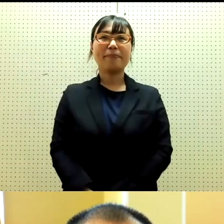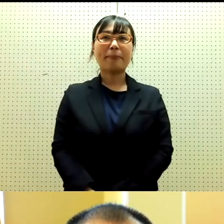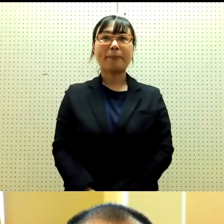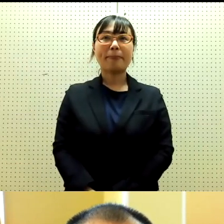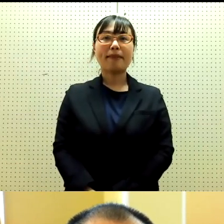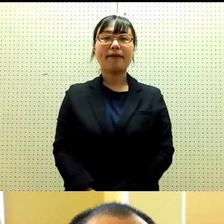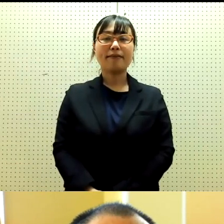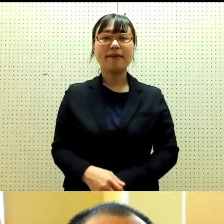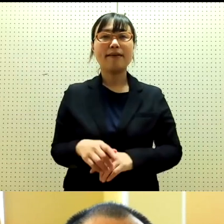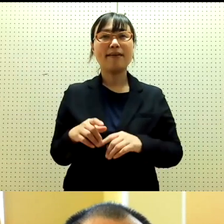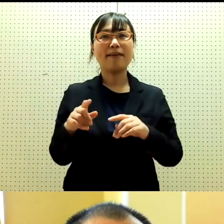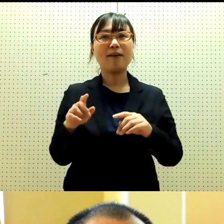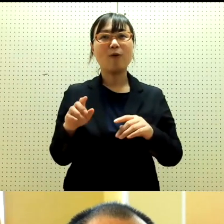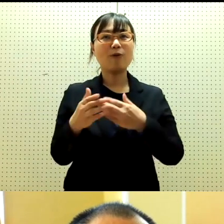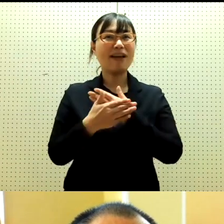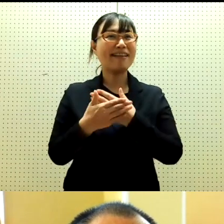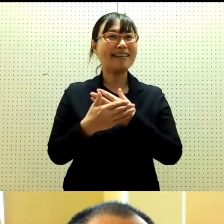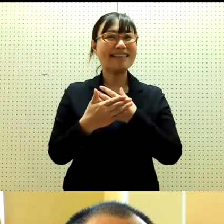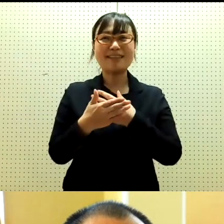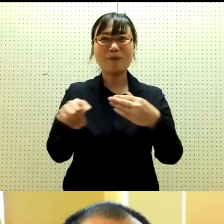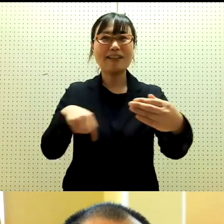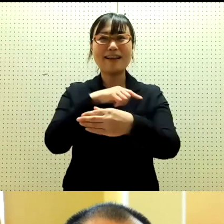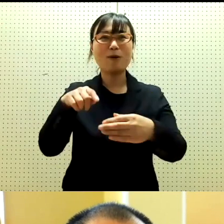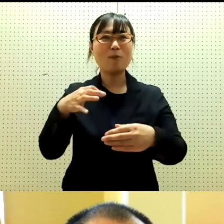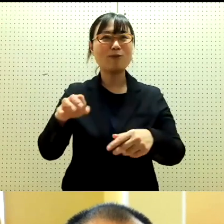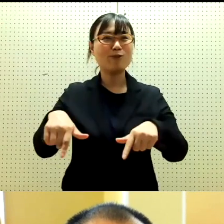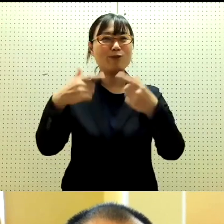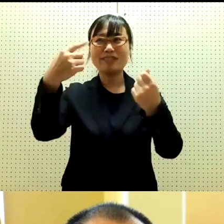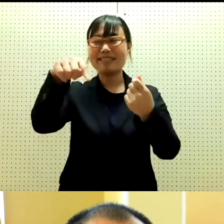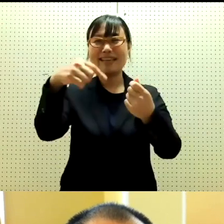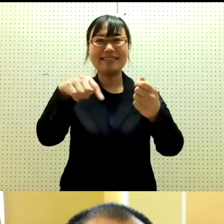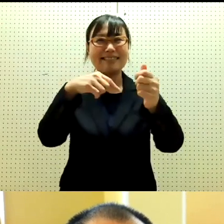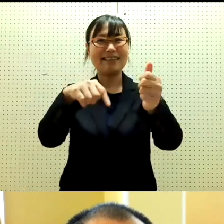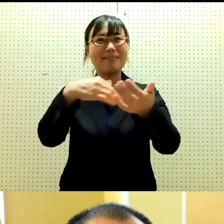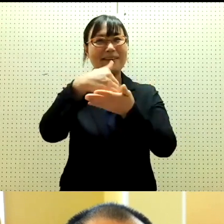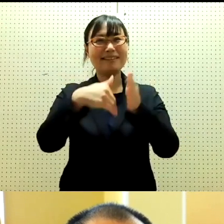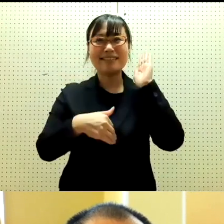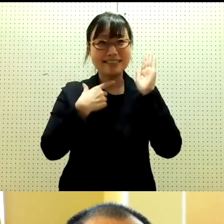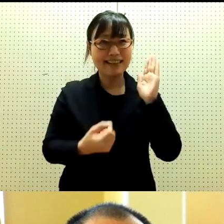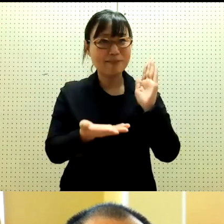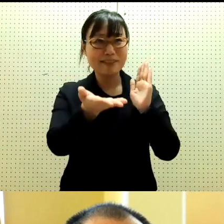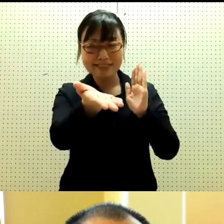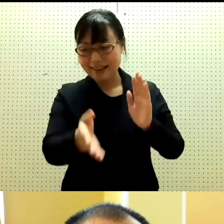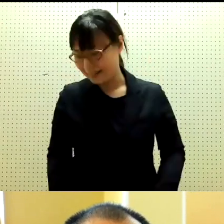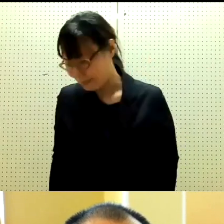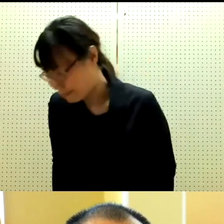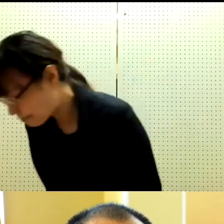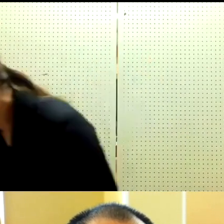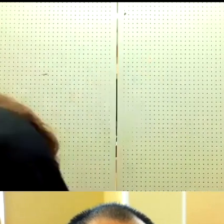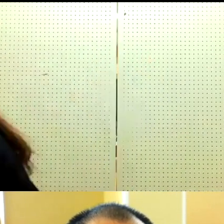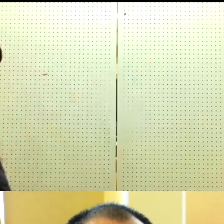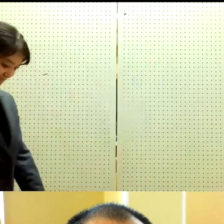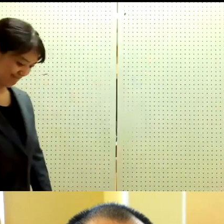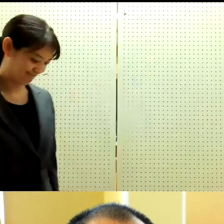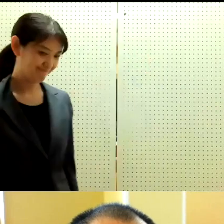辺もね鈴木先生に、ね、ちょっと伺いたいところなんですけど、いかがですかね話いきなり振ります。 ありがとうございます。